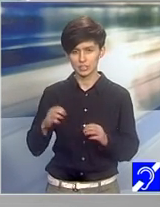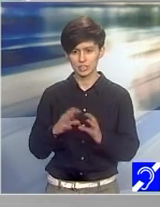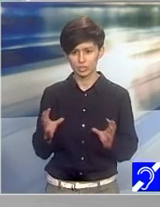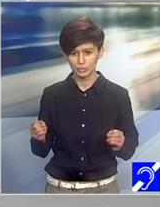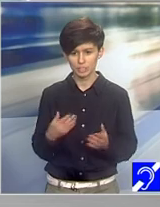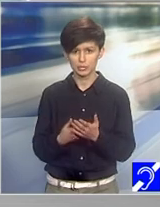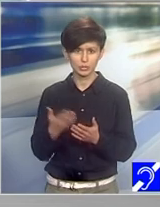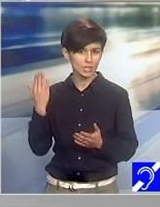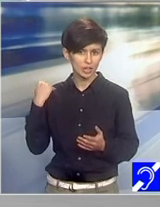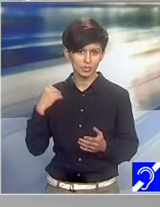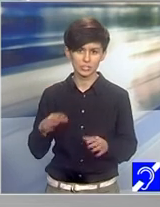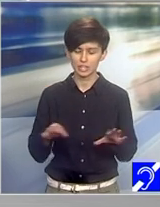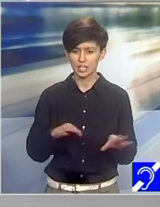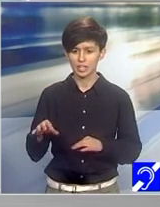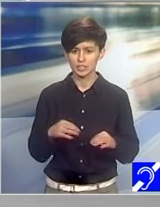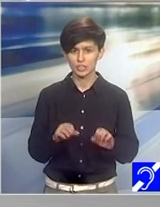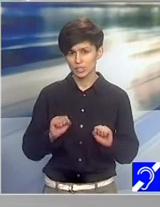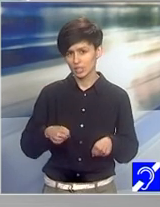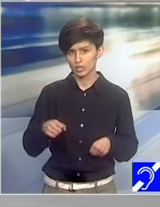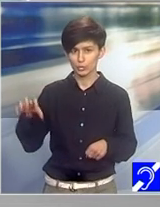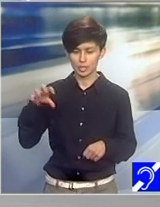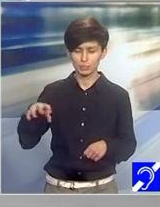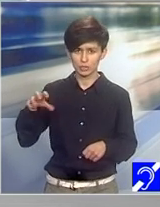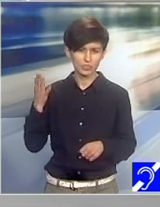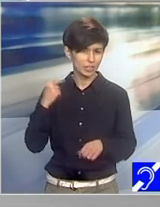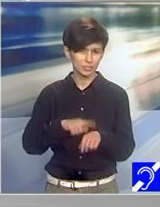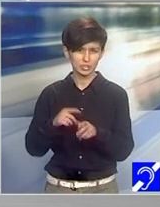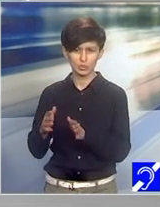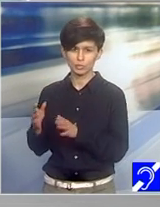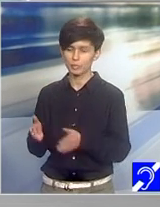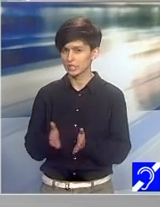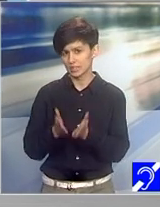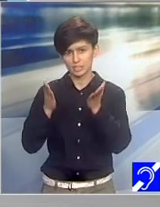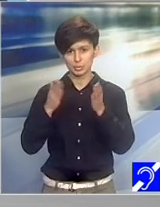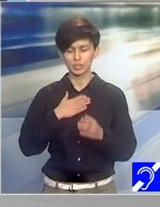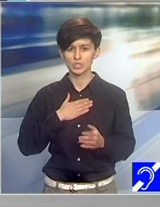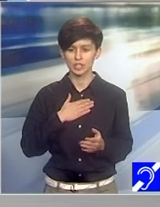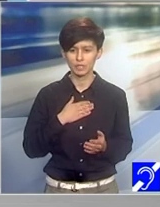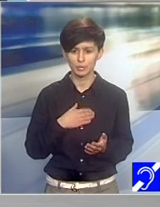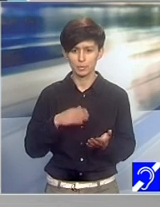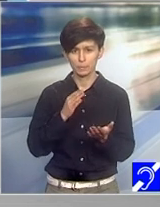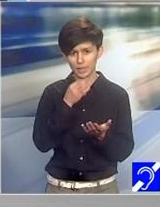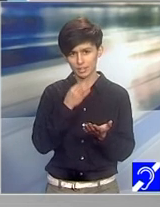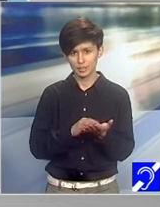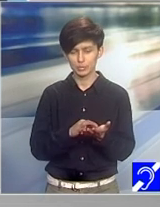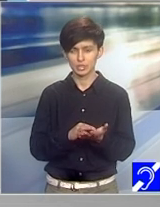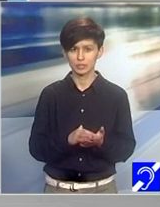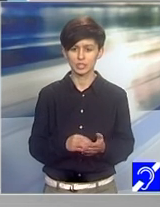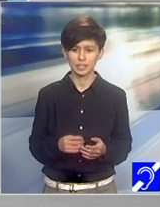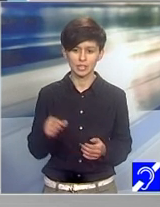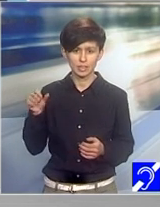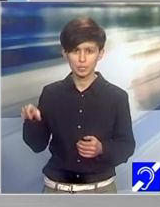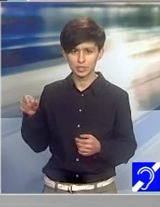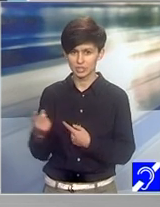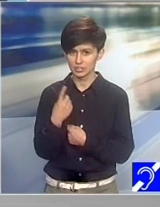la Iași domn al Moldovei. A fost un moment de sărbătoare și avem mărturii din epocă, atât ale românilor cât și ale străinilor